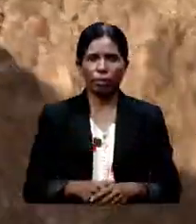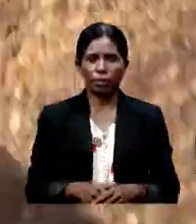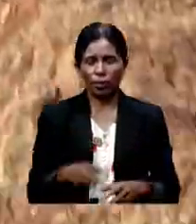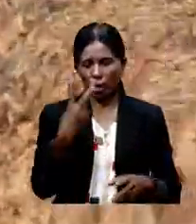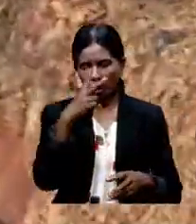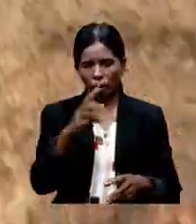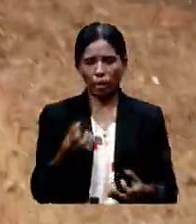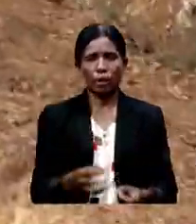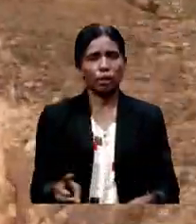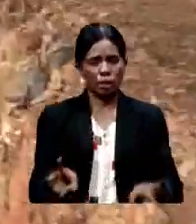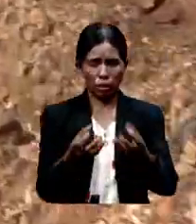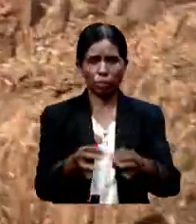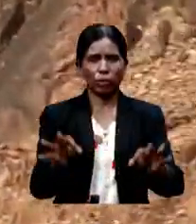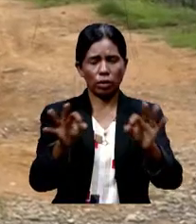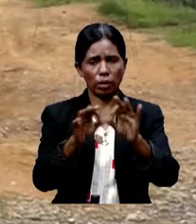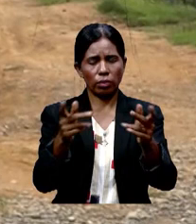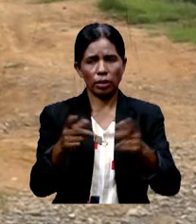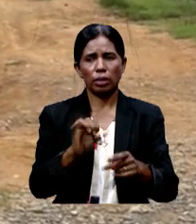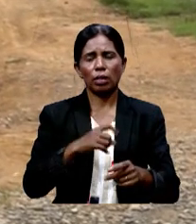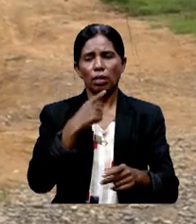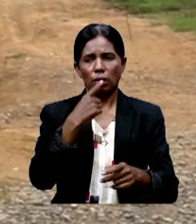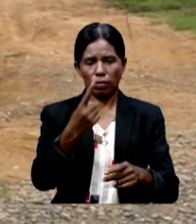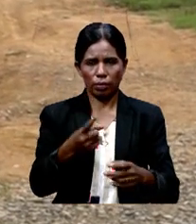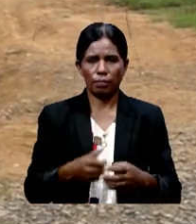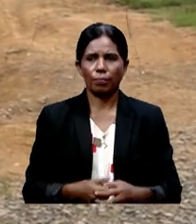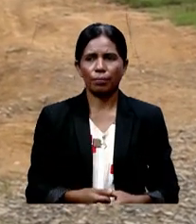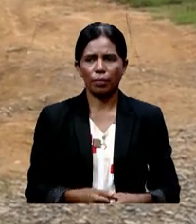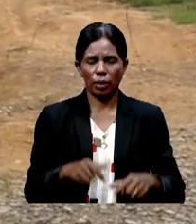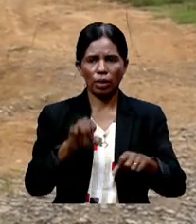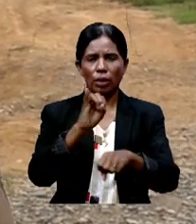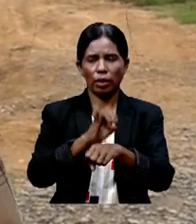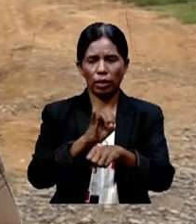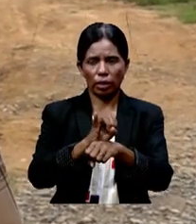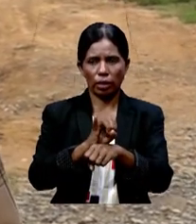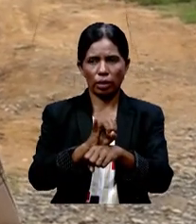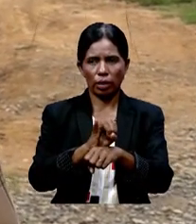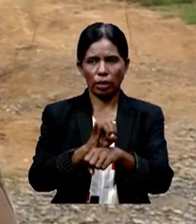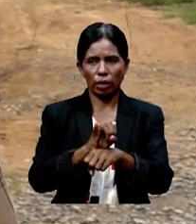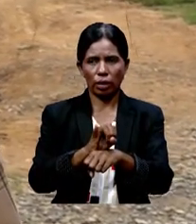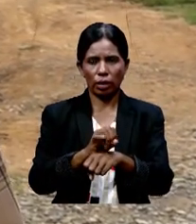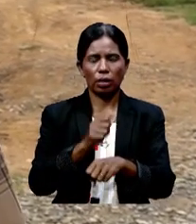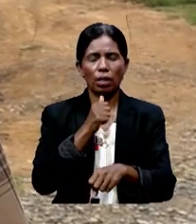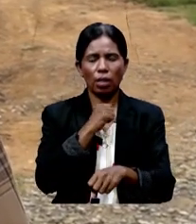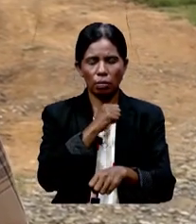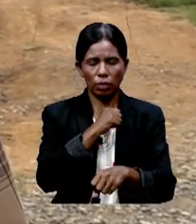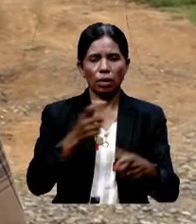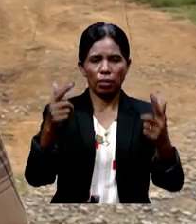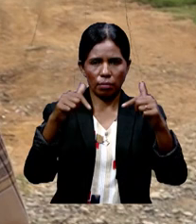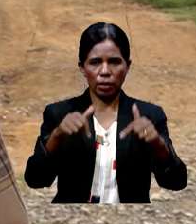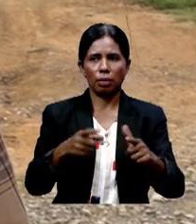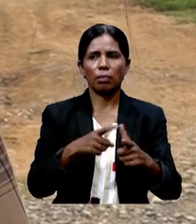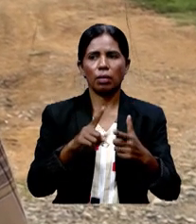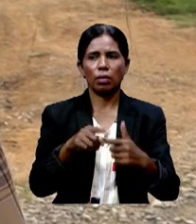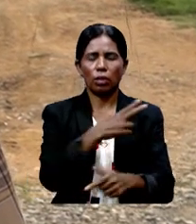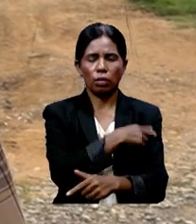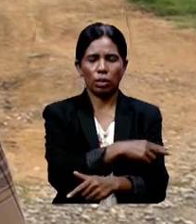amnistare ne importante tamba patin sire buine utimine. Iane igreza maka amlu sire tama sai. Agora ospital